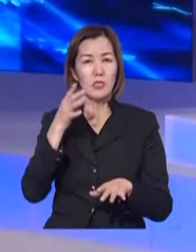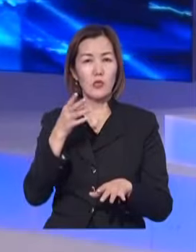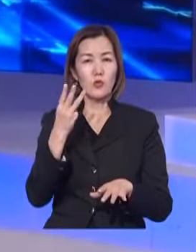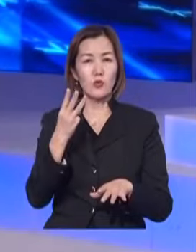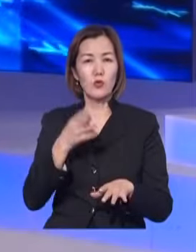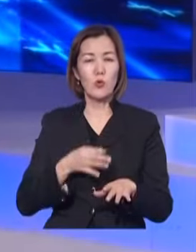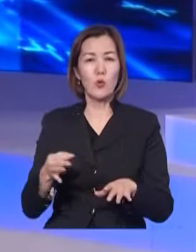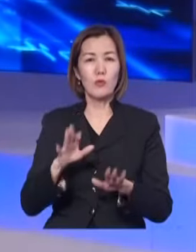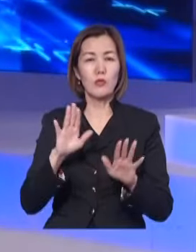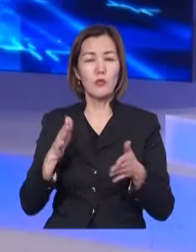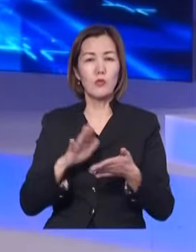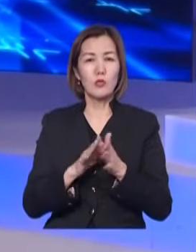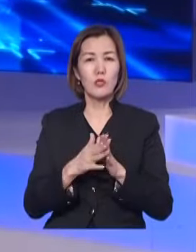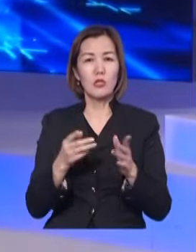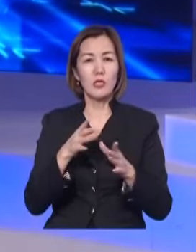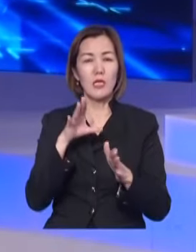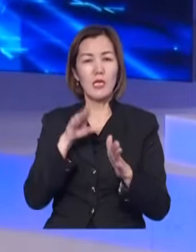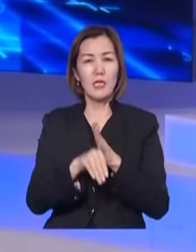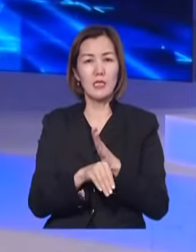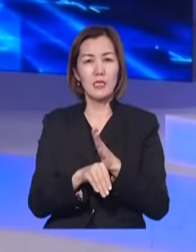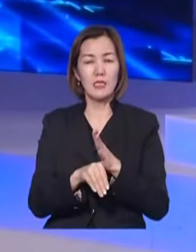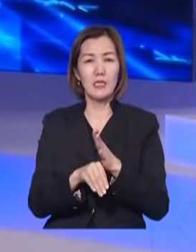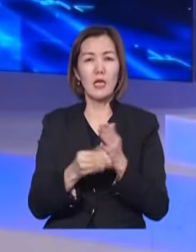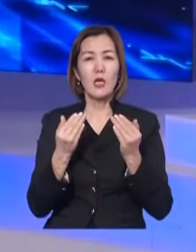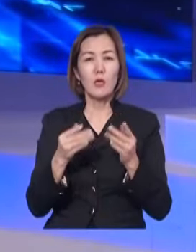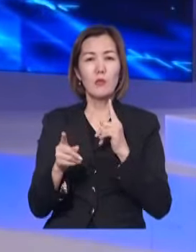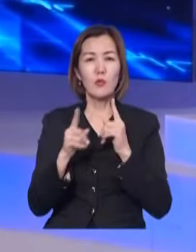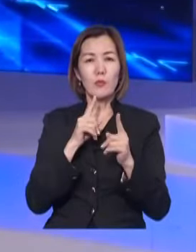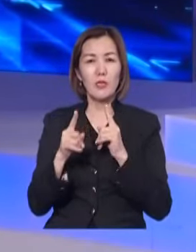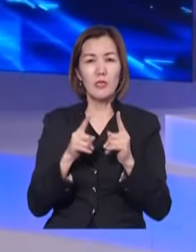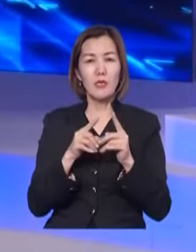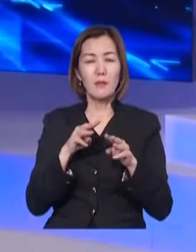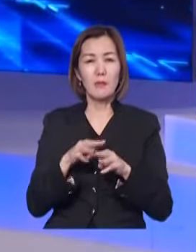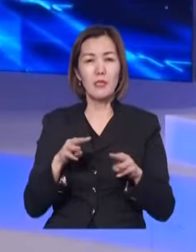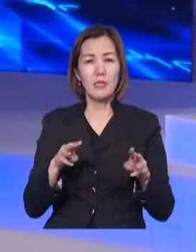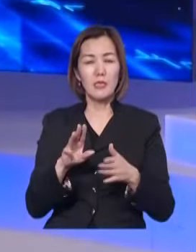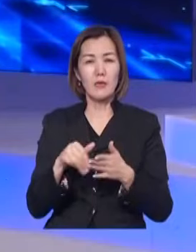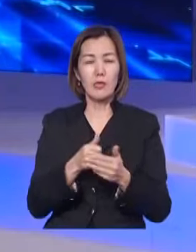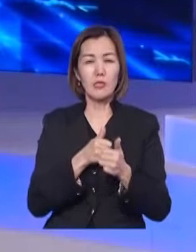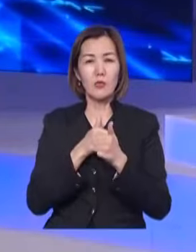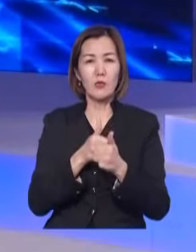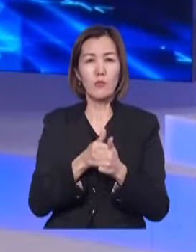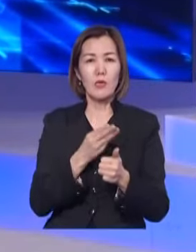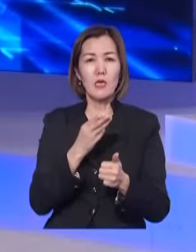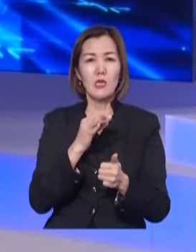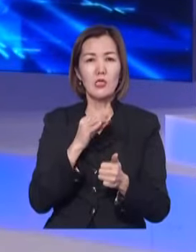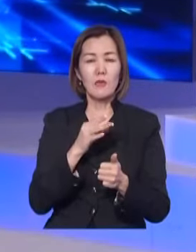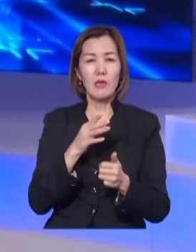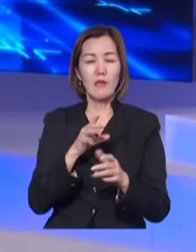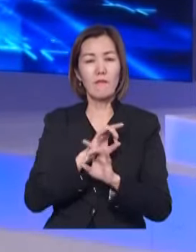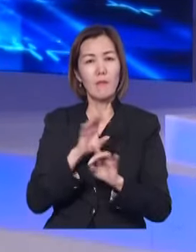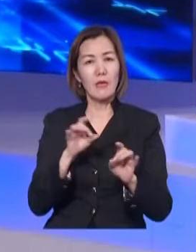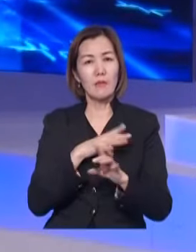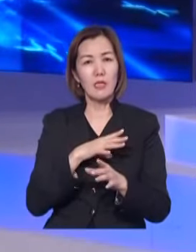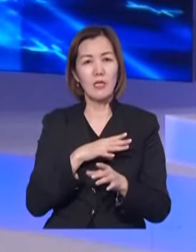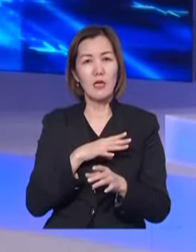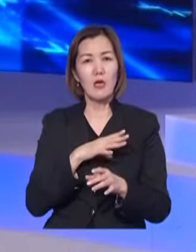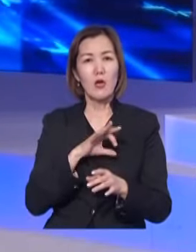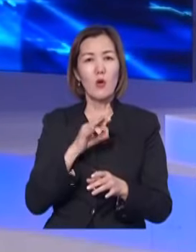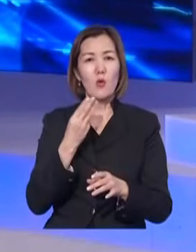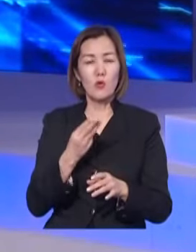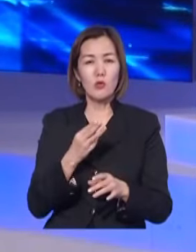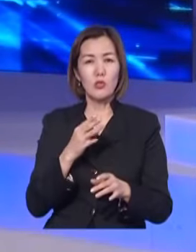режим енгізілді. Бұл туралы Бишкекте өткен брифингте елдің төтенше жағдайлар министрлігі басшысының орынбасары Орматбек Шамырханов мәлімдеді.